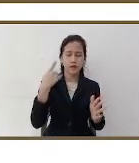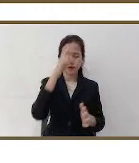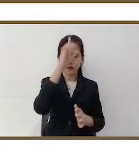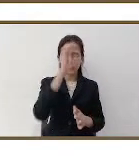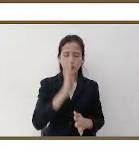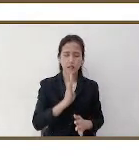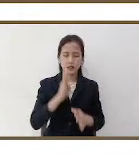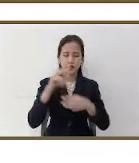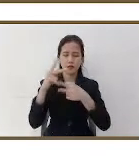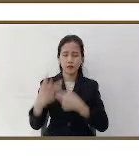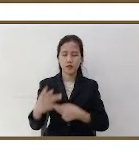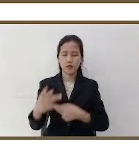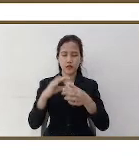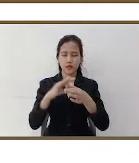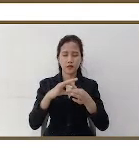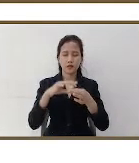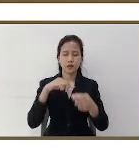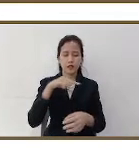ninyo na aming Diyos.